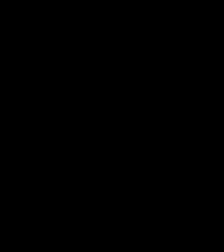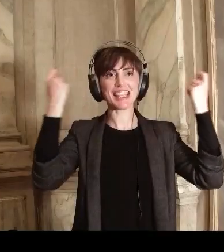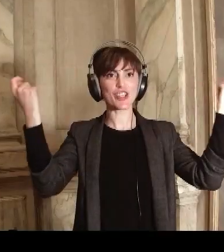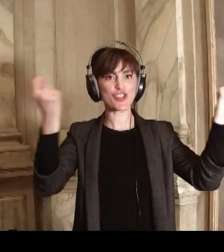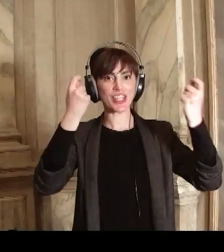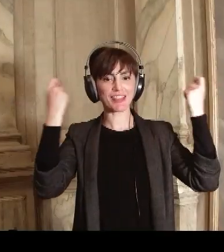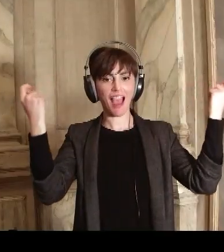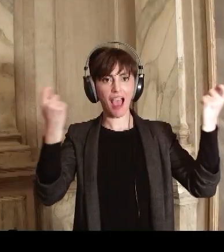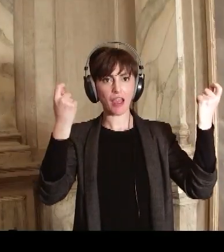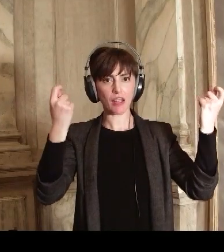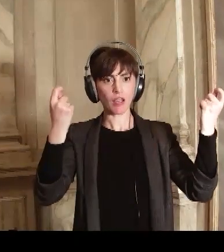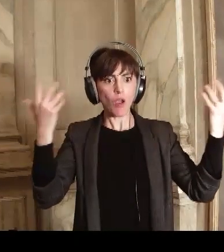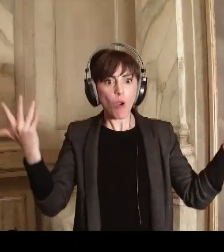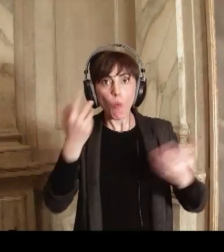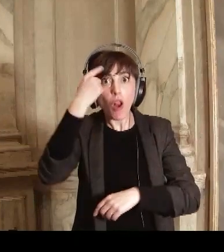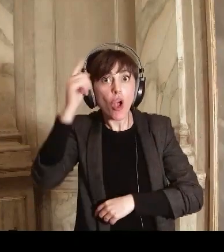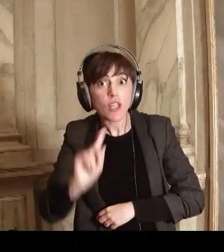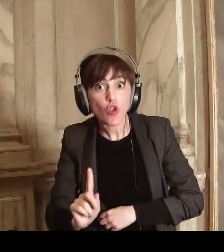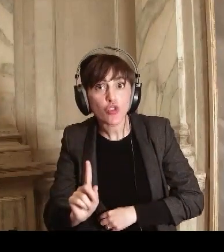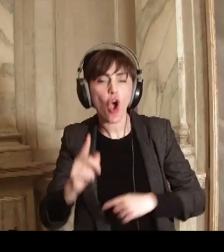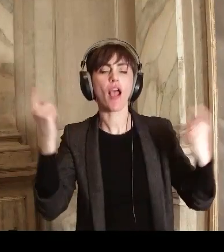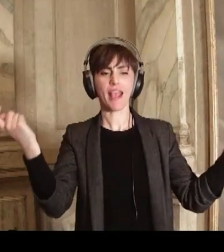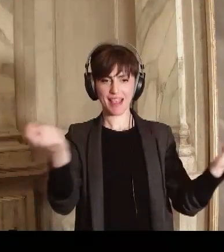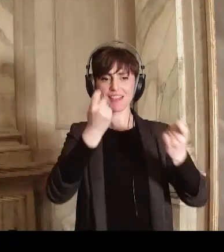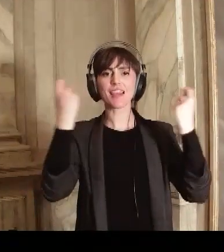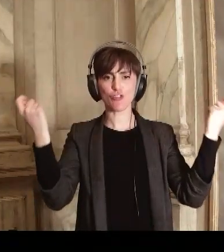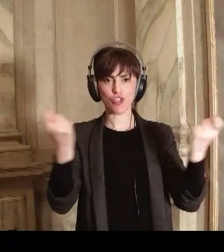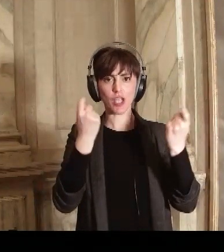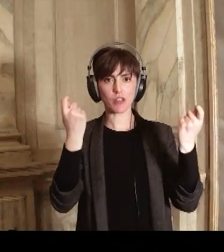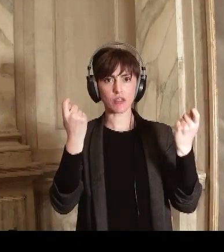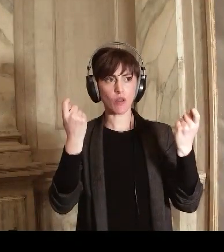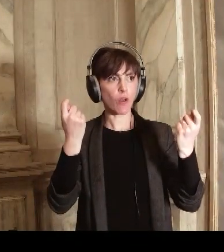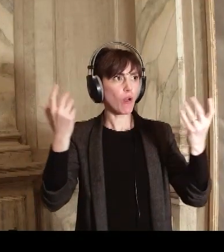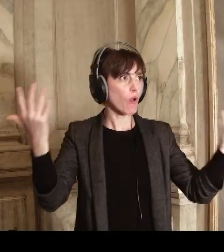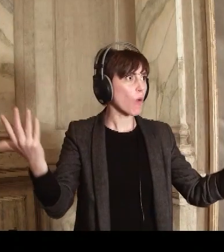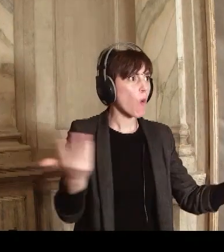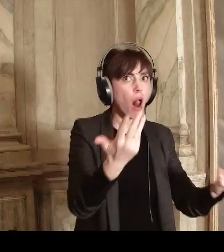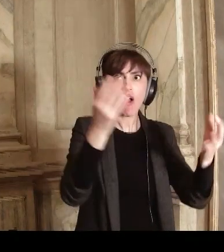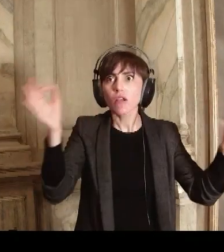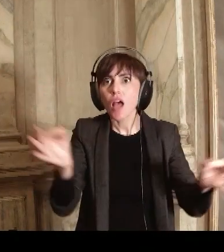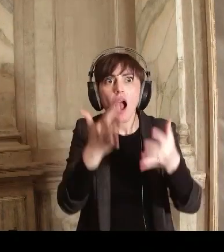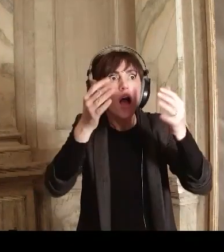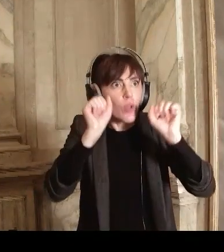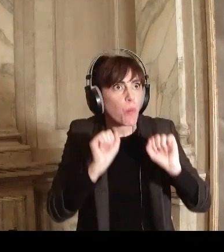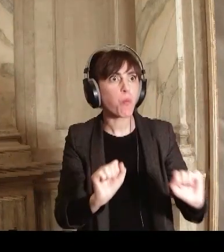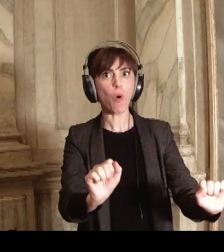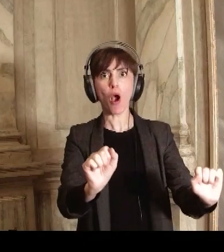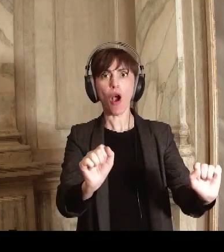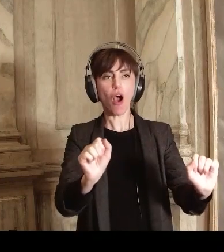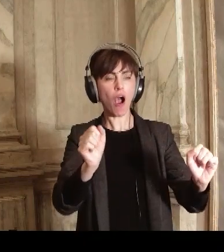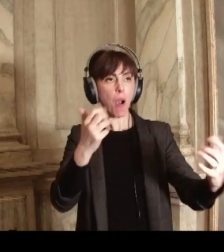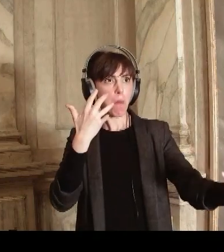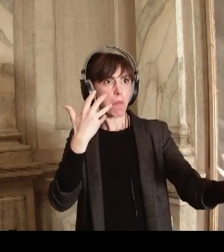esercitarsi a non sapere e restare incantati dal possibile intorno a noi. Buongiorno a